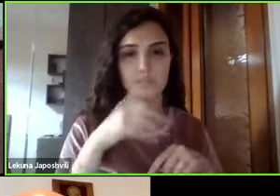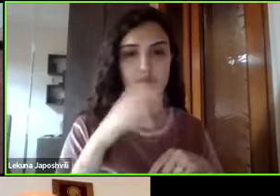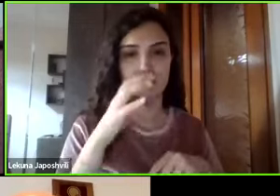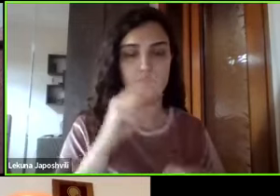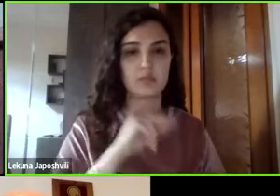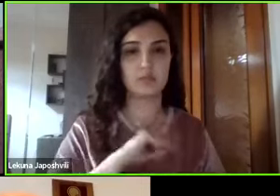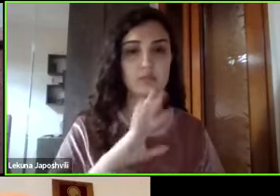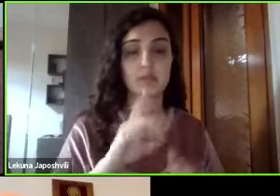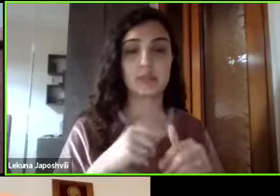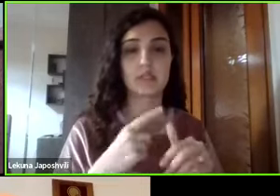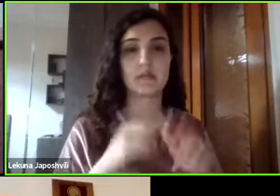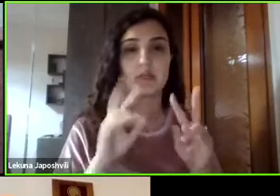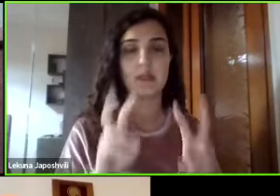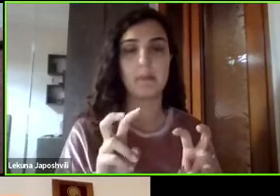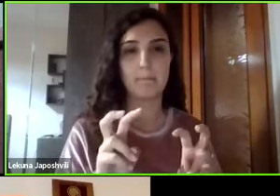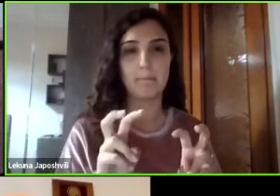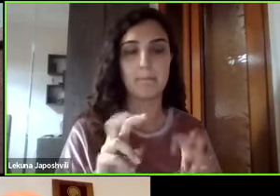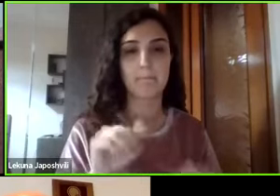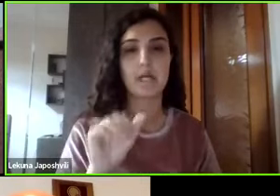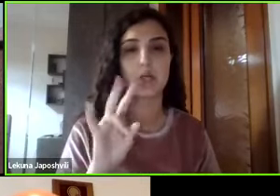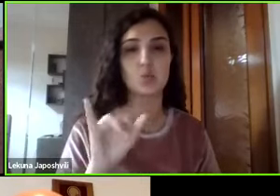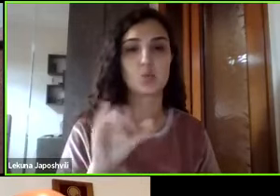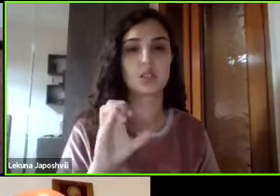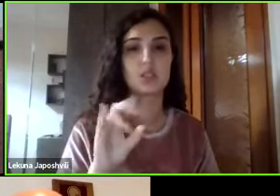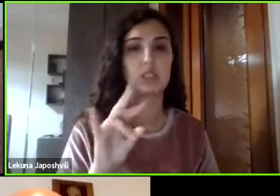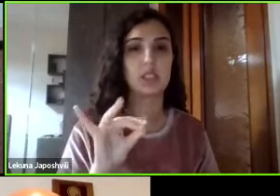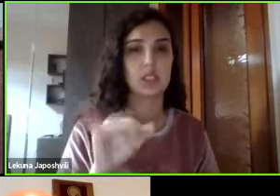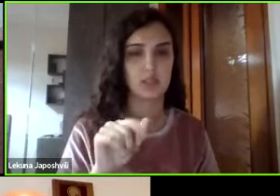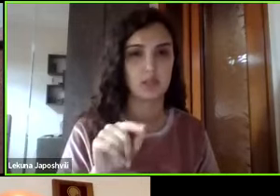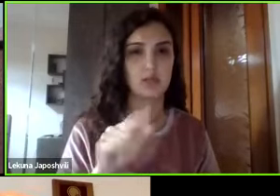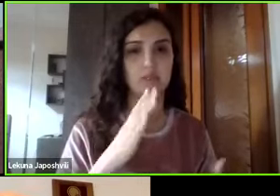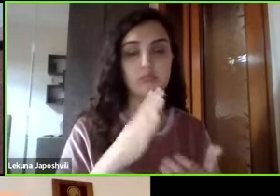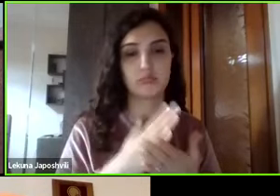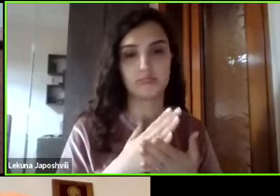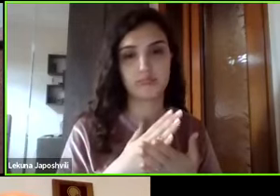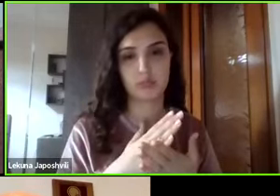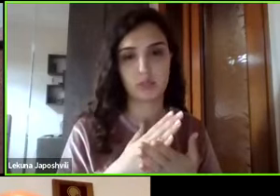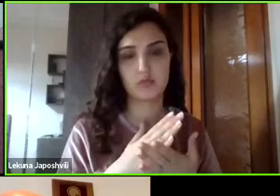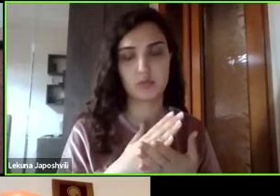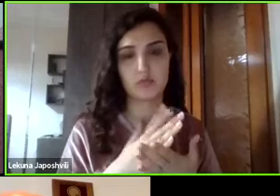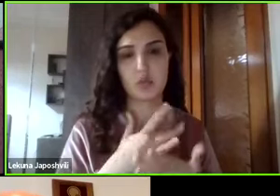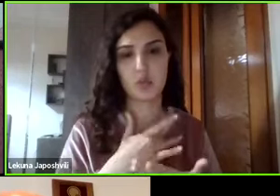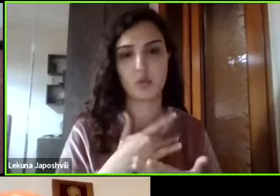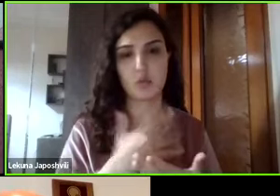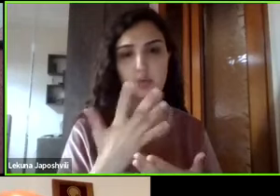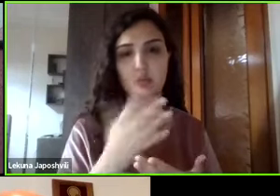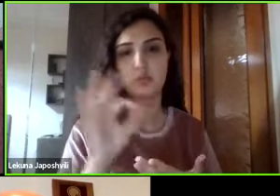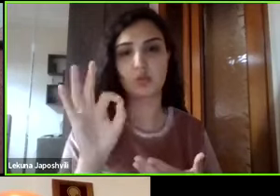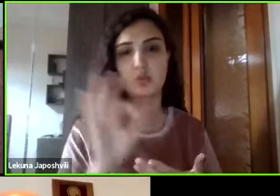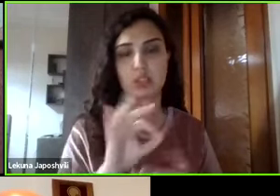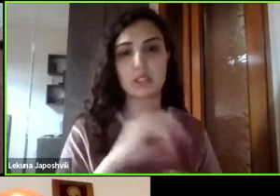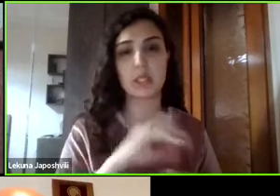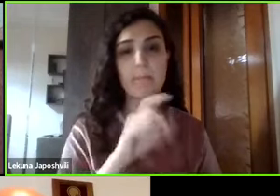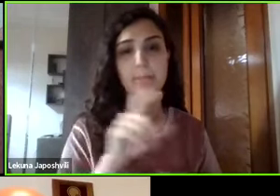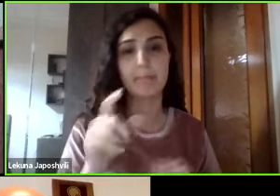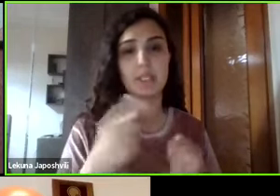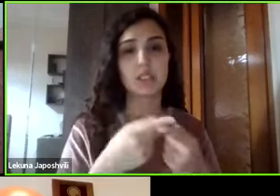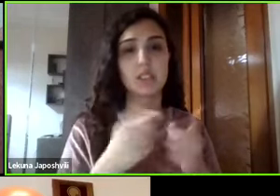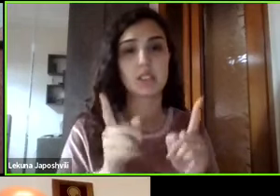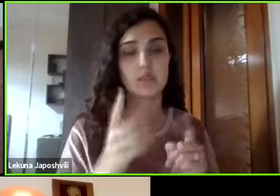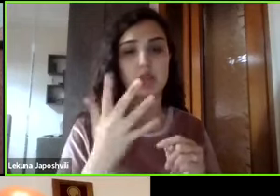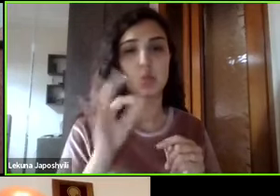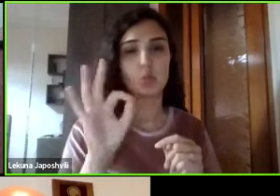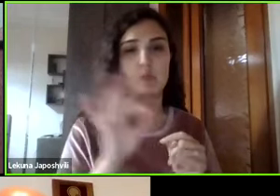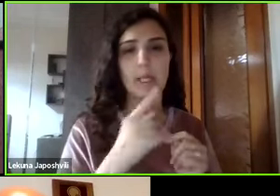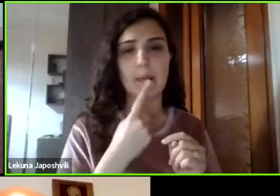ქვია ანოსმია. აღენიშნება დაახლოებით 5% პაციენტებისას აღენიშნება